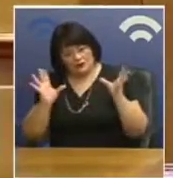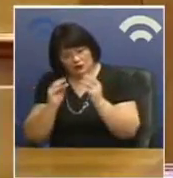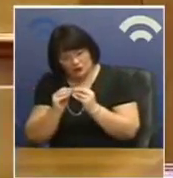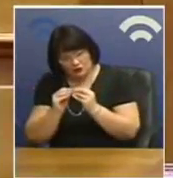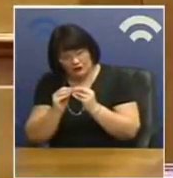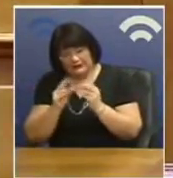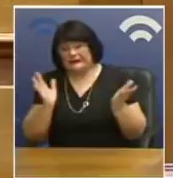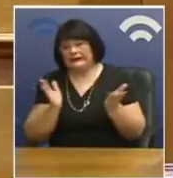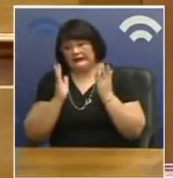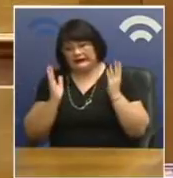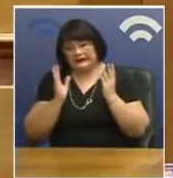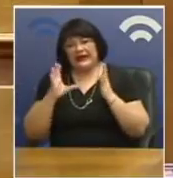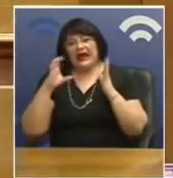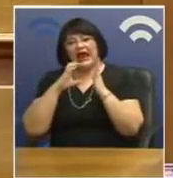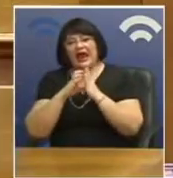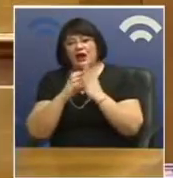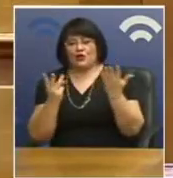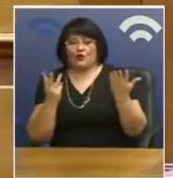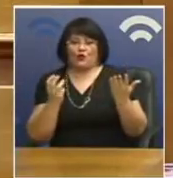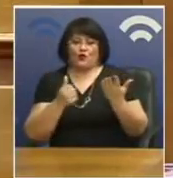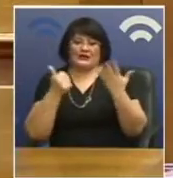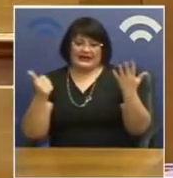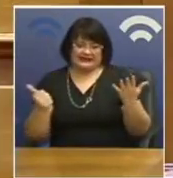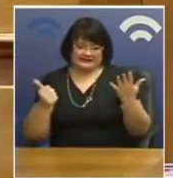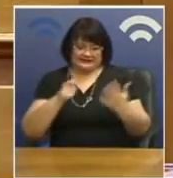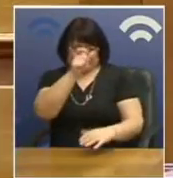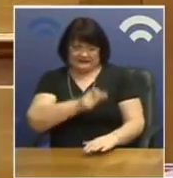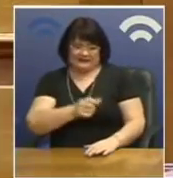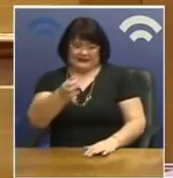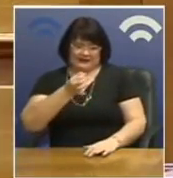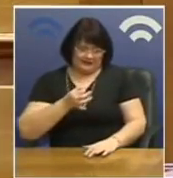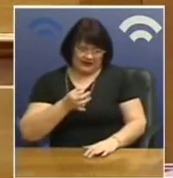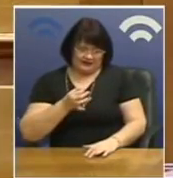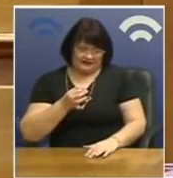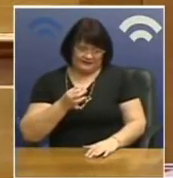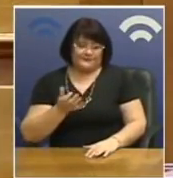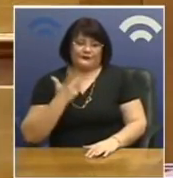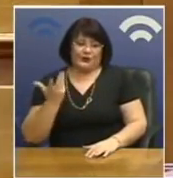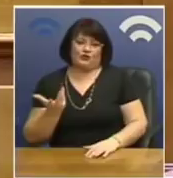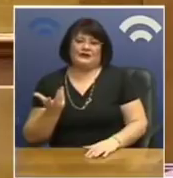δήθεν του άρθρου 86. Έρχεστε και λέτε ότι